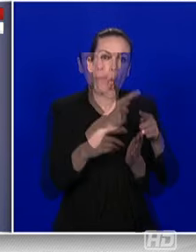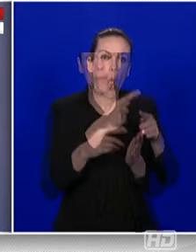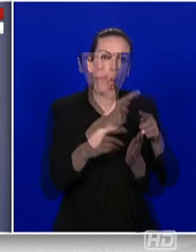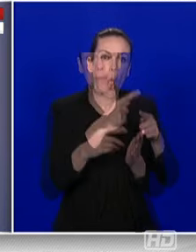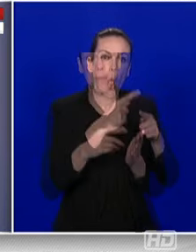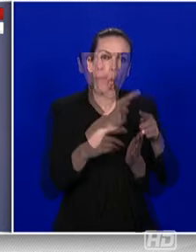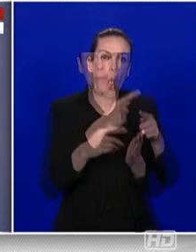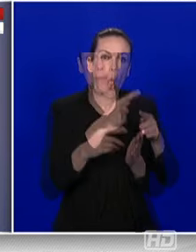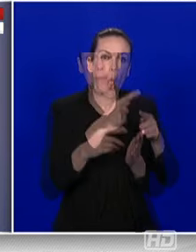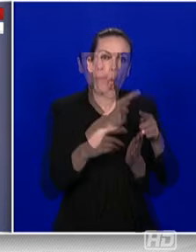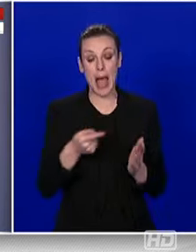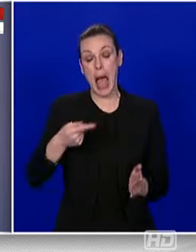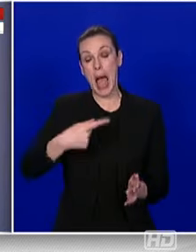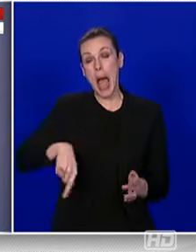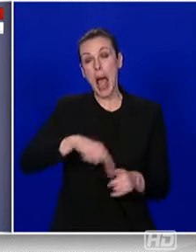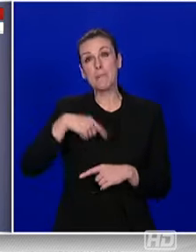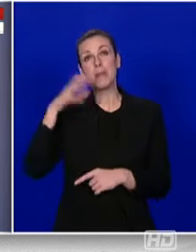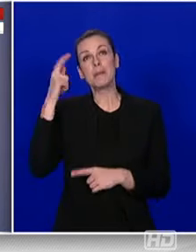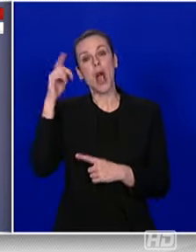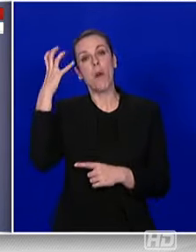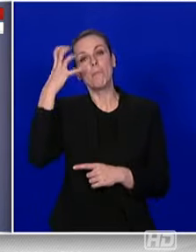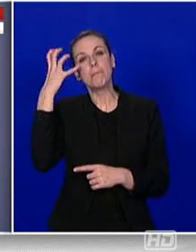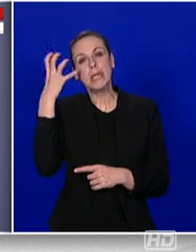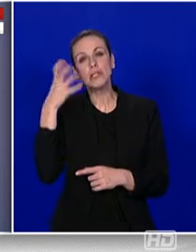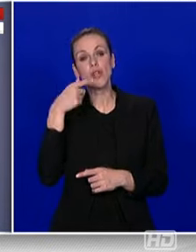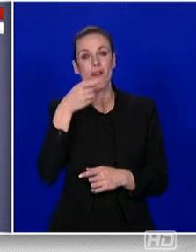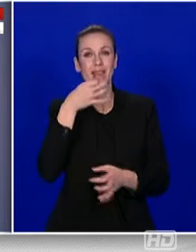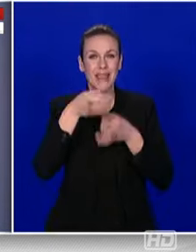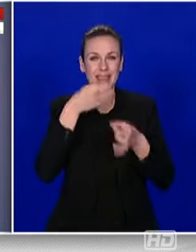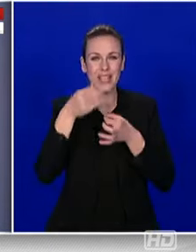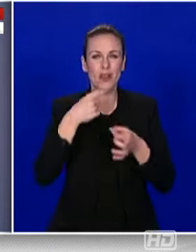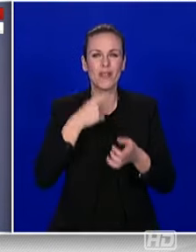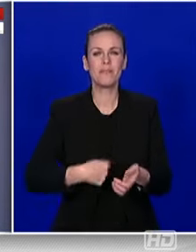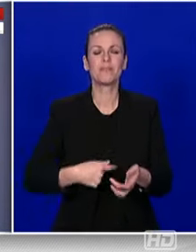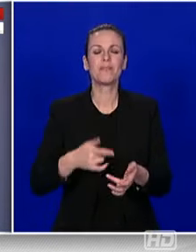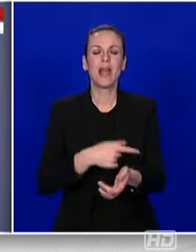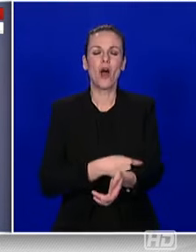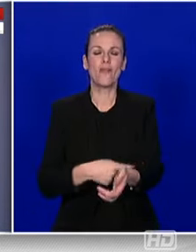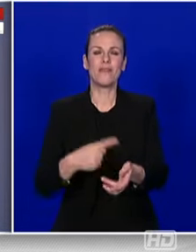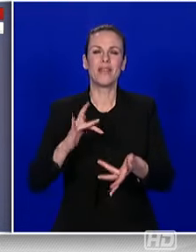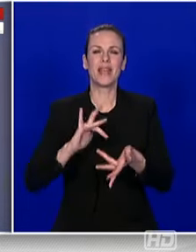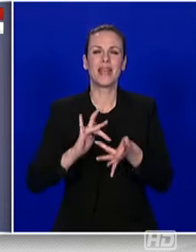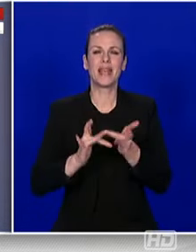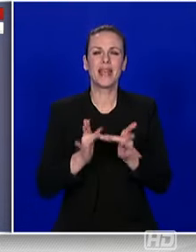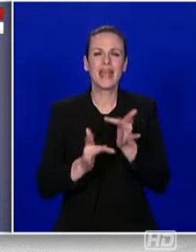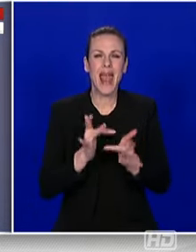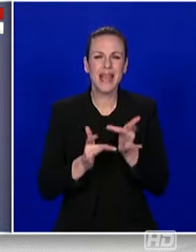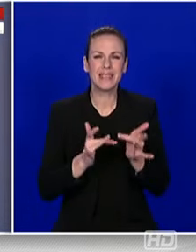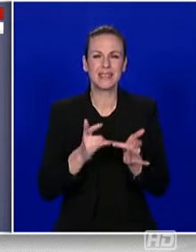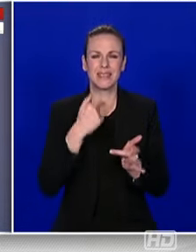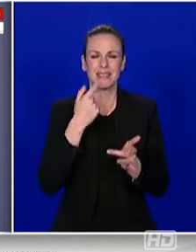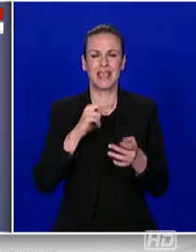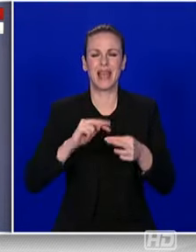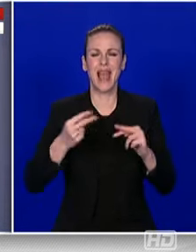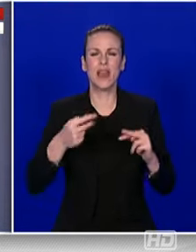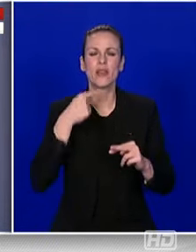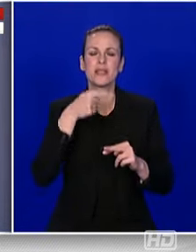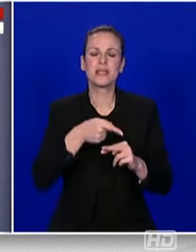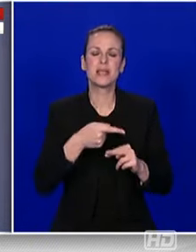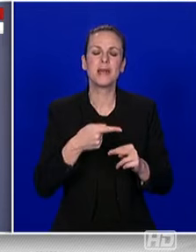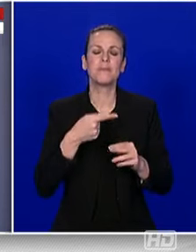kako mi vidimo testiranje antigenskim testovima je sigurno nešto što može pridonijeti